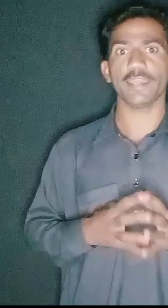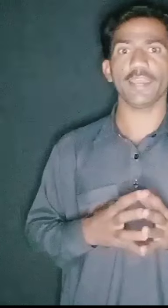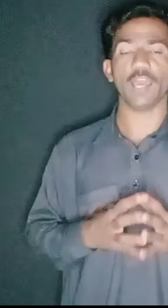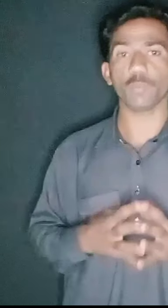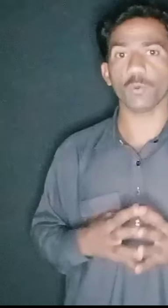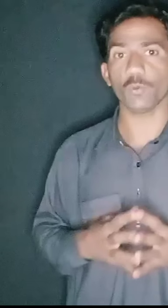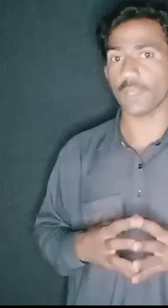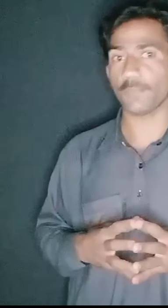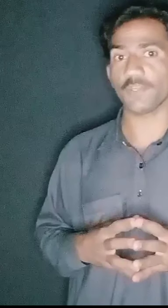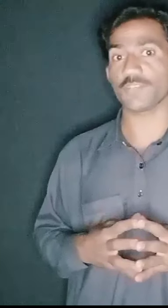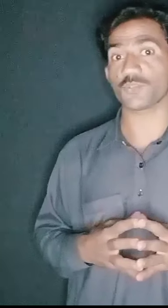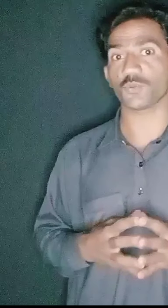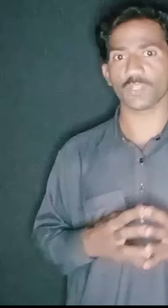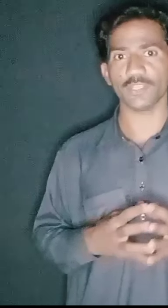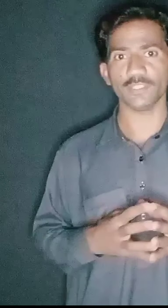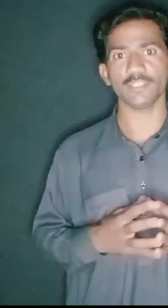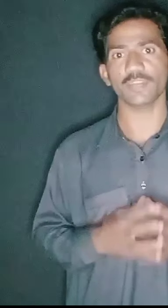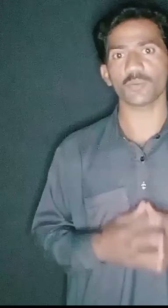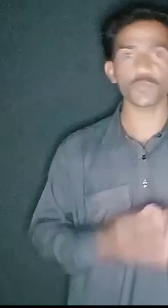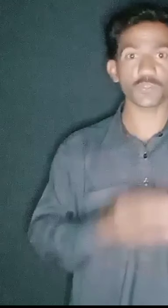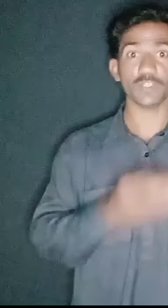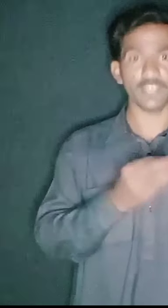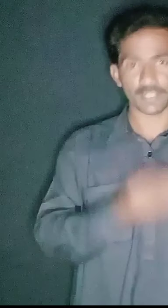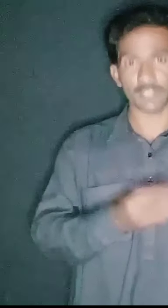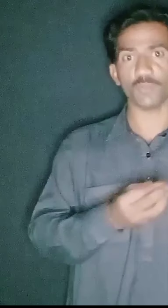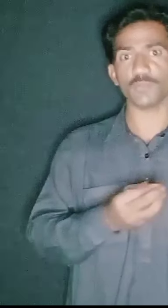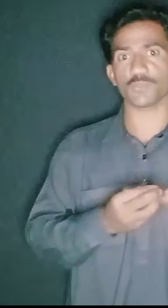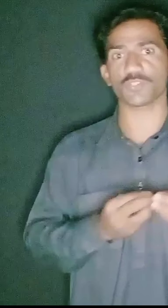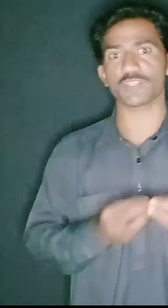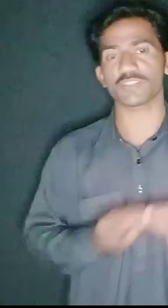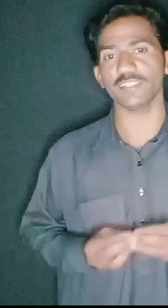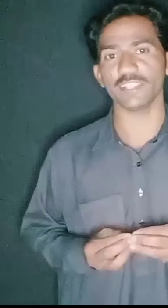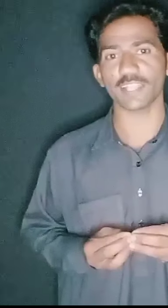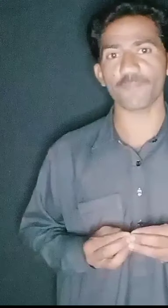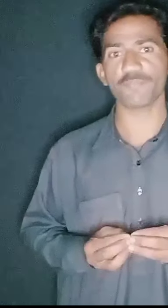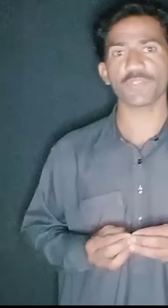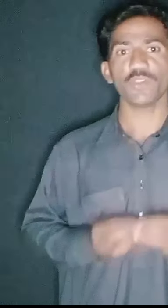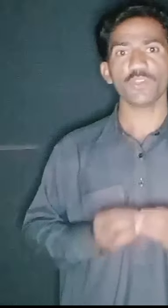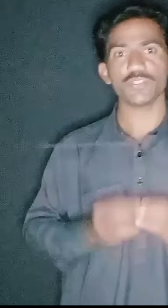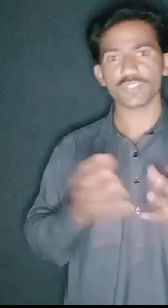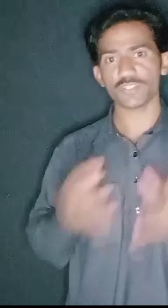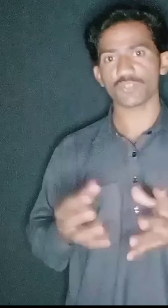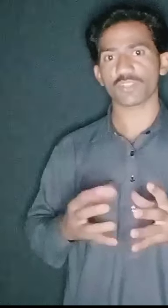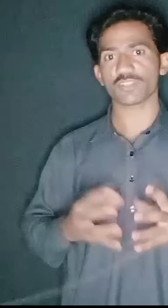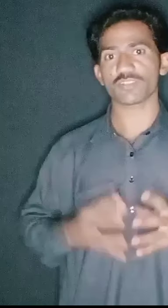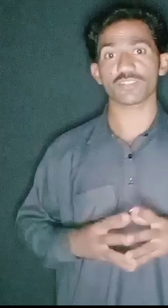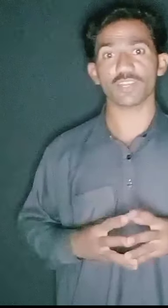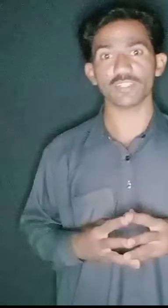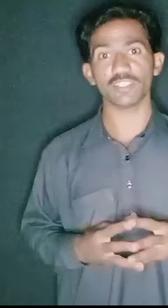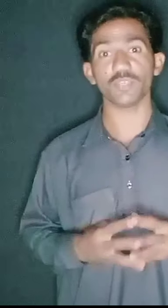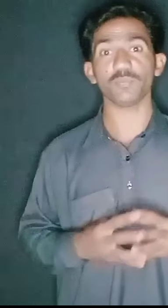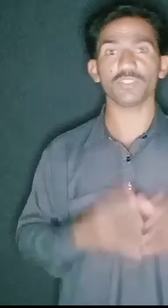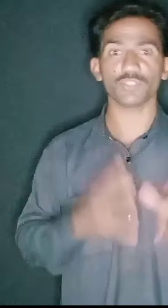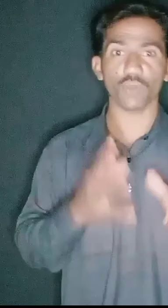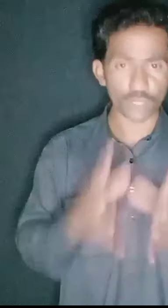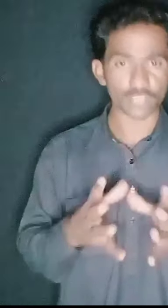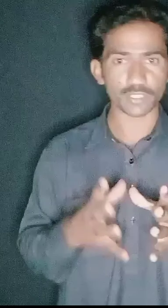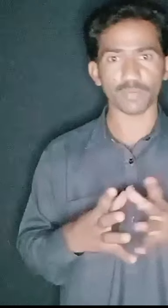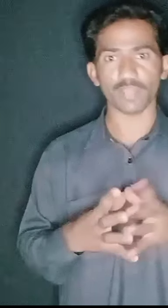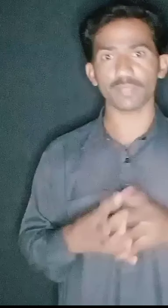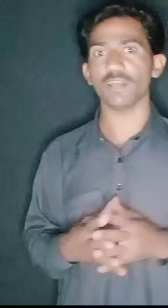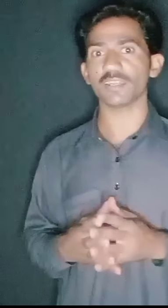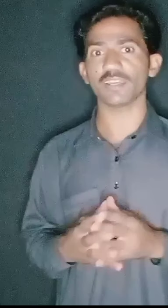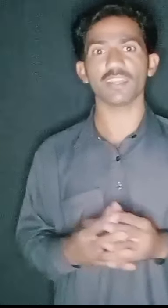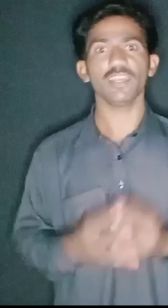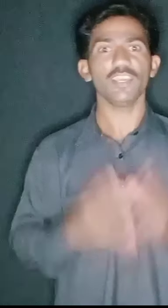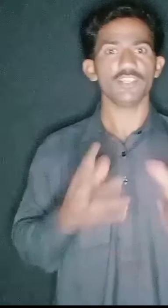की क्या राय है, आप लोगों ने अपनी राय ज़रूर देनी है। या उस लड़के को भी सोचना चाहिए था जिसने इस औरत के साथ शादी की, फिर इस औरत